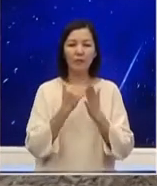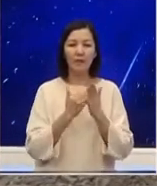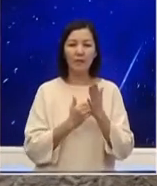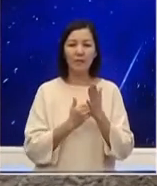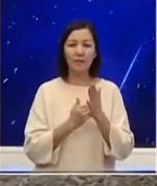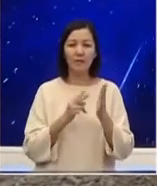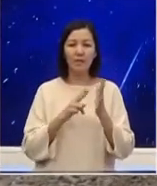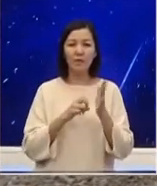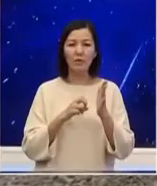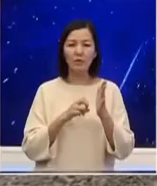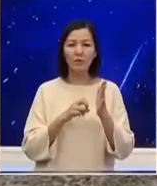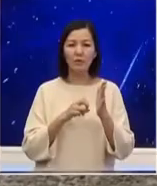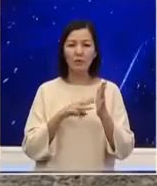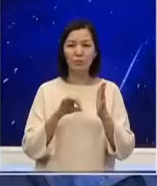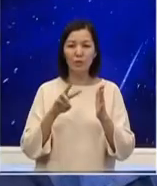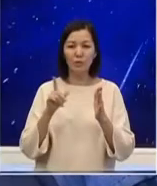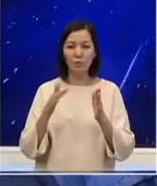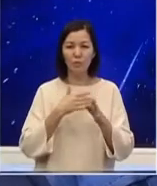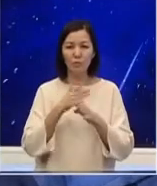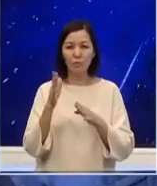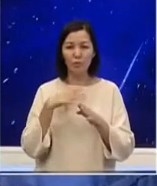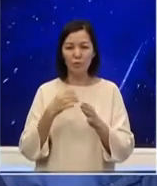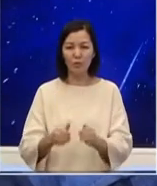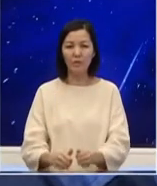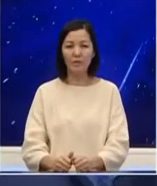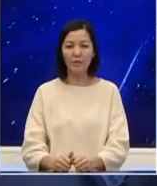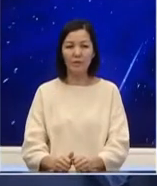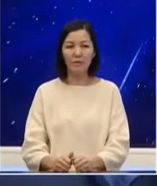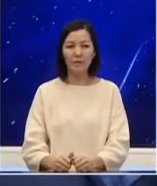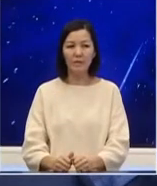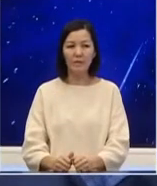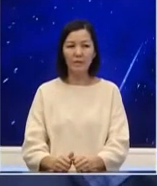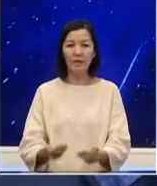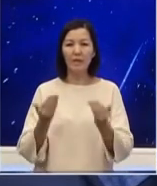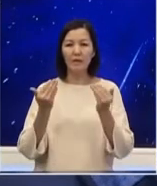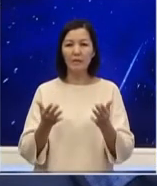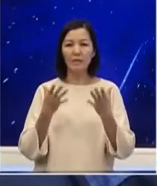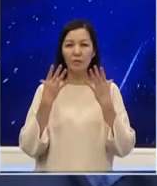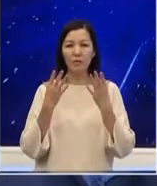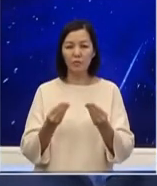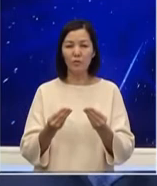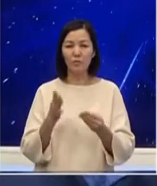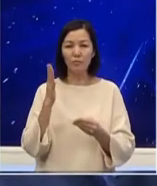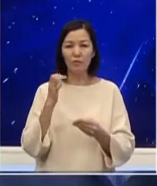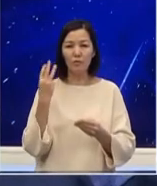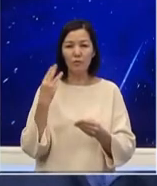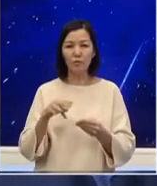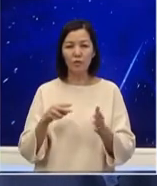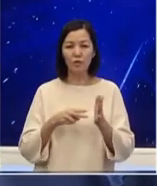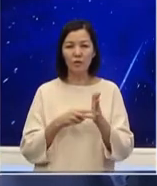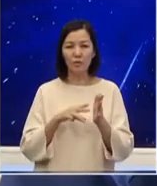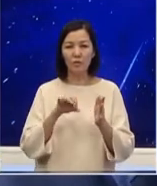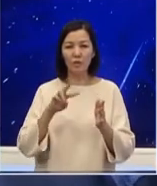700 миллионнан астам теңге бөлініп отыр. Қазіргі кезде енді 537 миллион уже